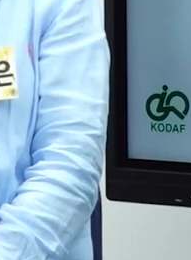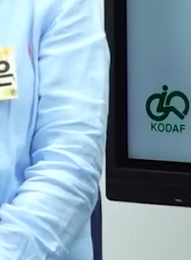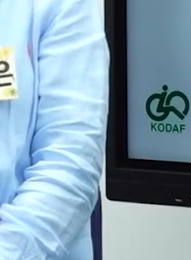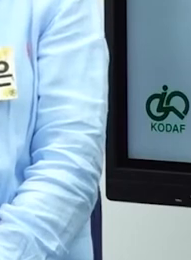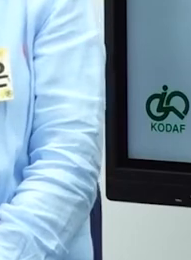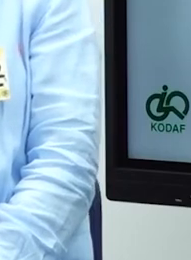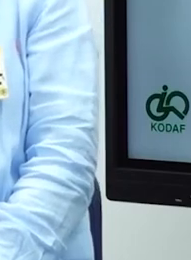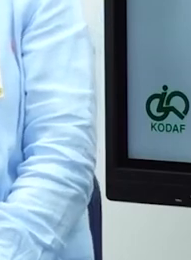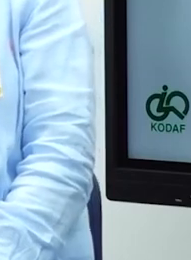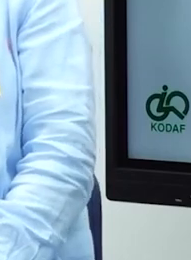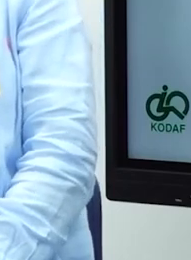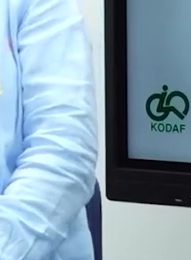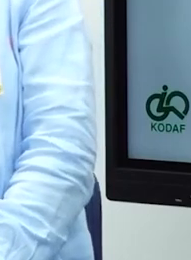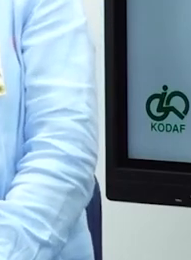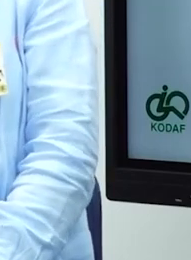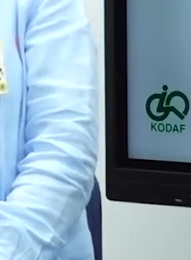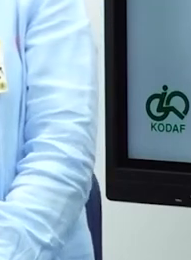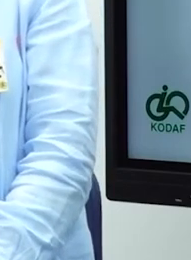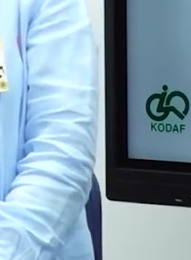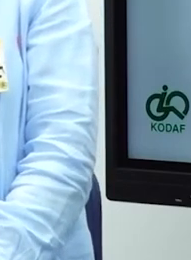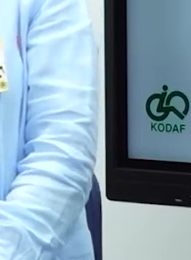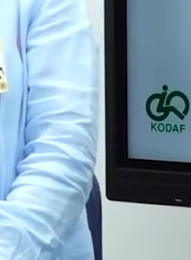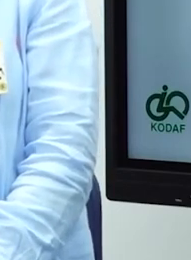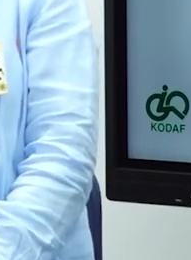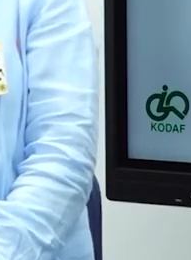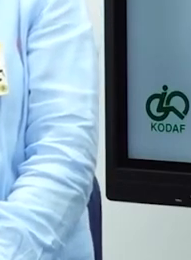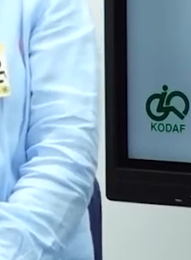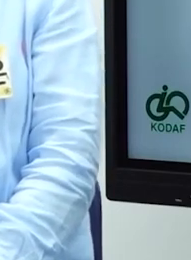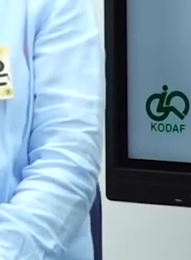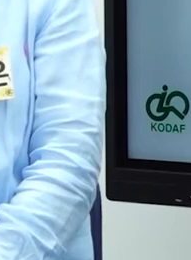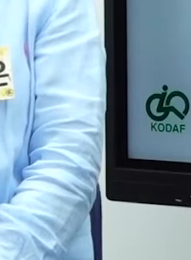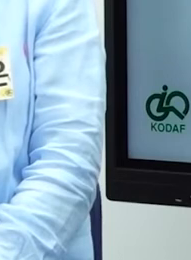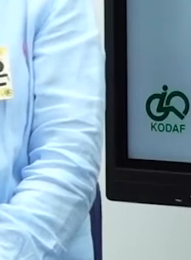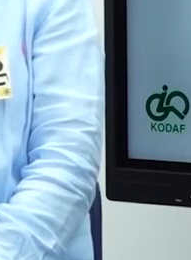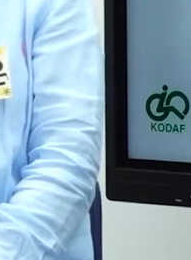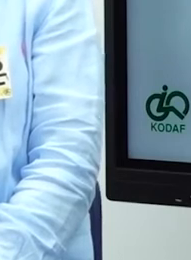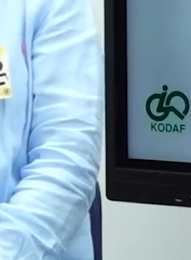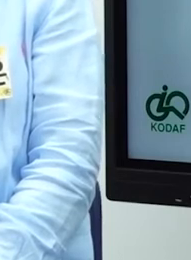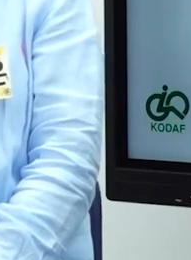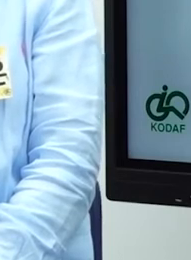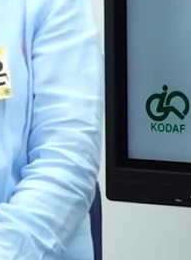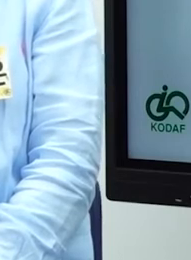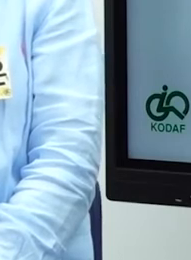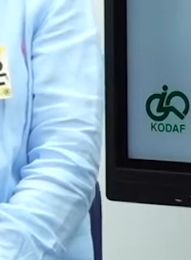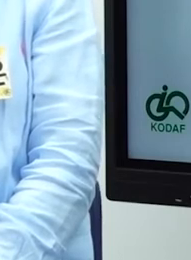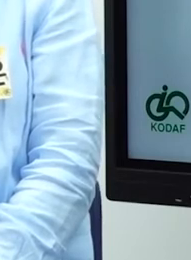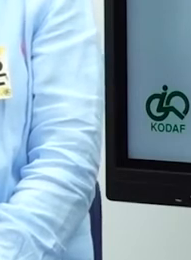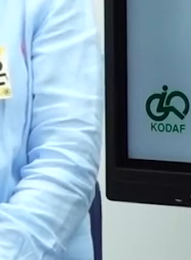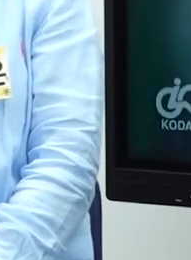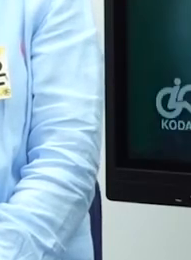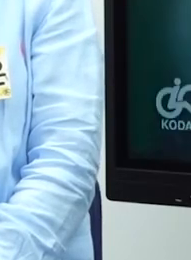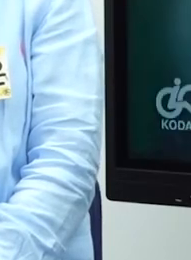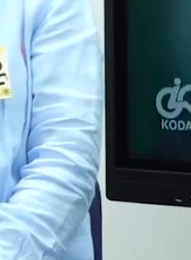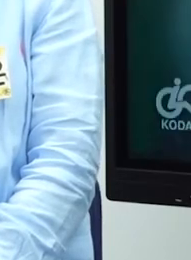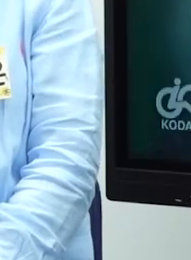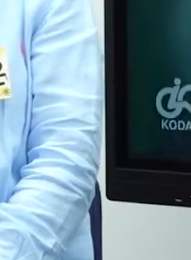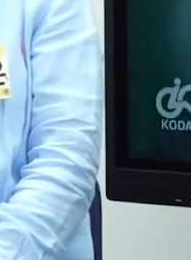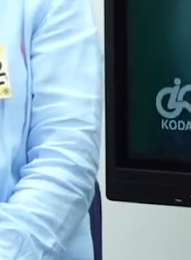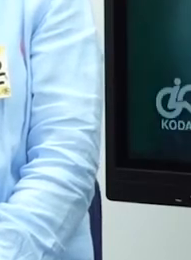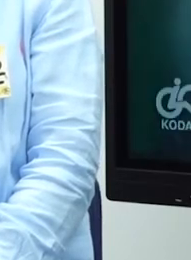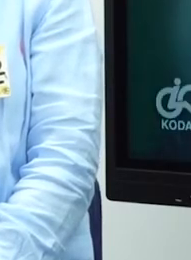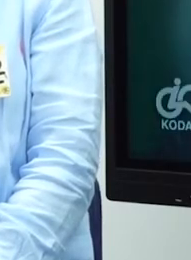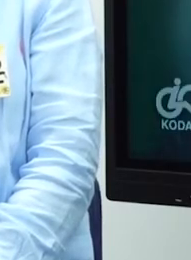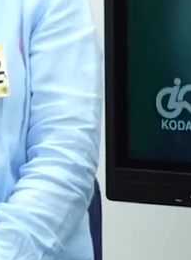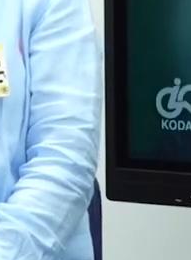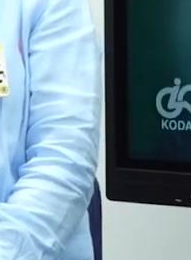수어통역을 해야지. 네가 농통역사가 되어야지. 라는 사회적 요구를 많이 겪었습니다. 그 부분이